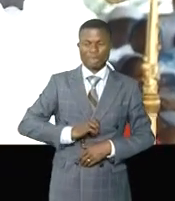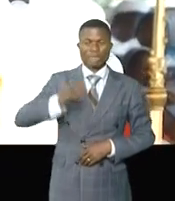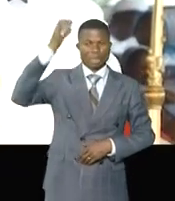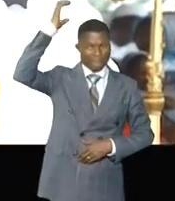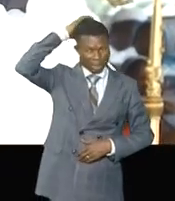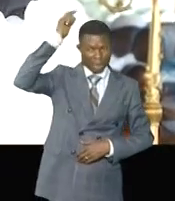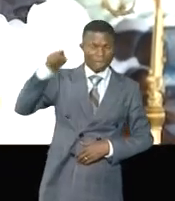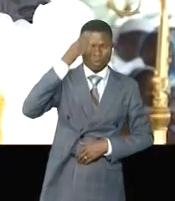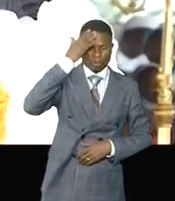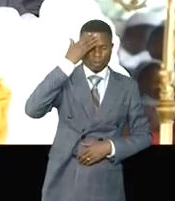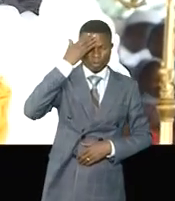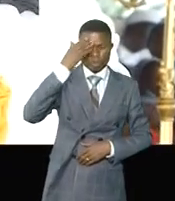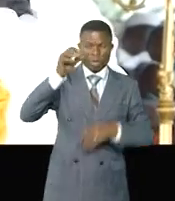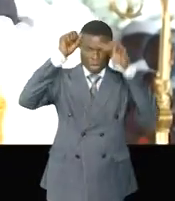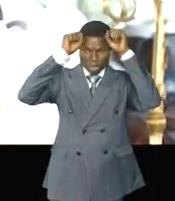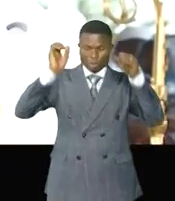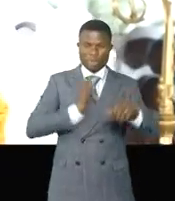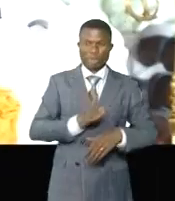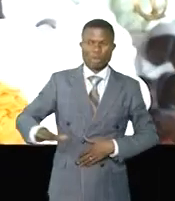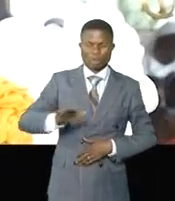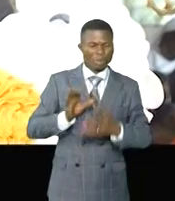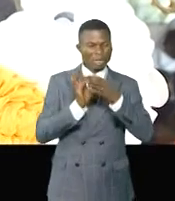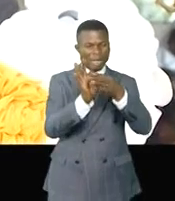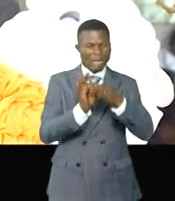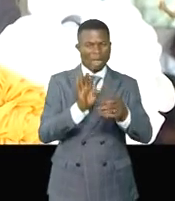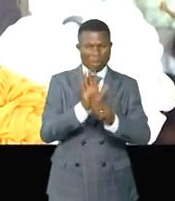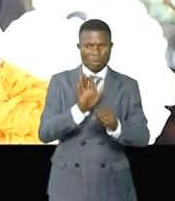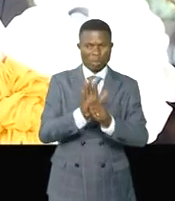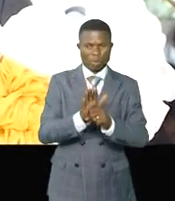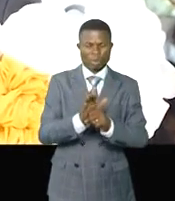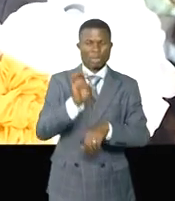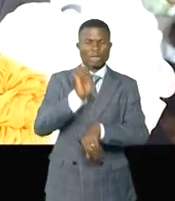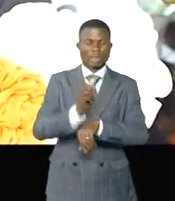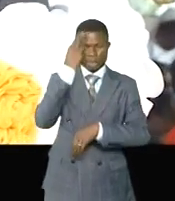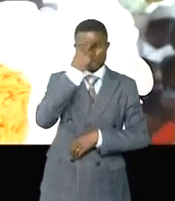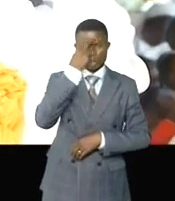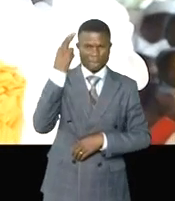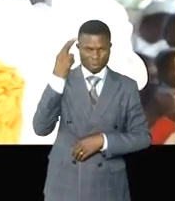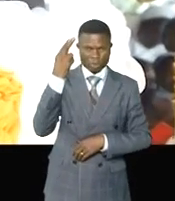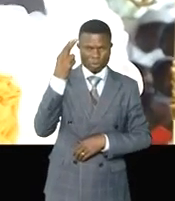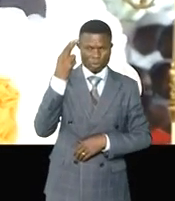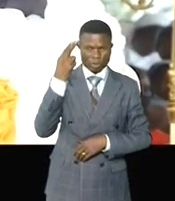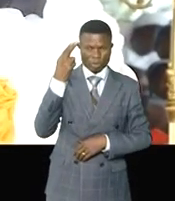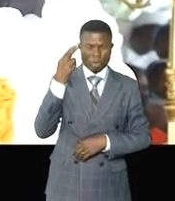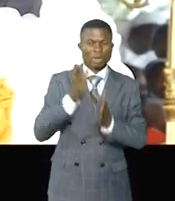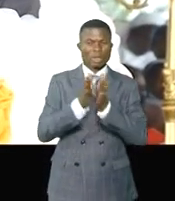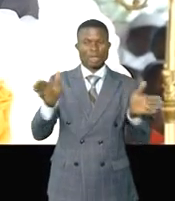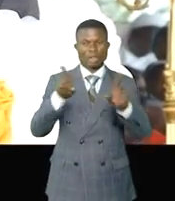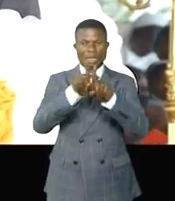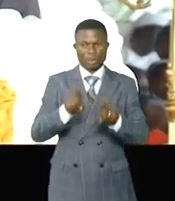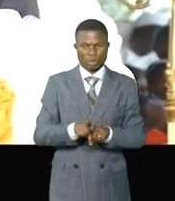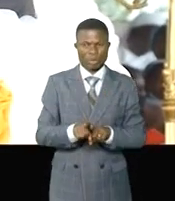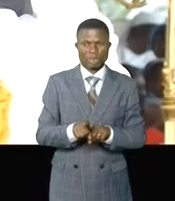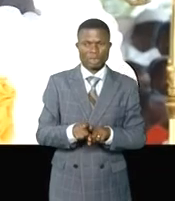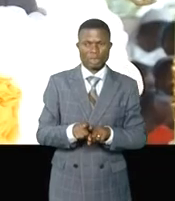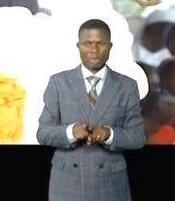savez combien le chef de l'État est très attaché à l'Église catholique en général,